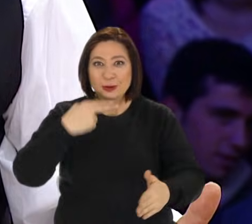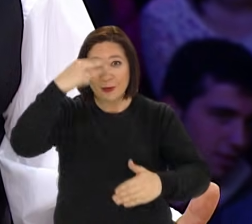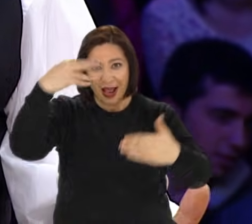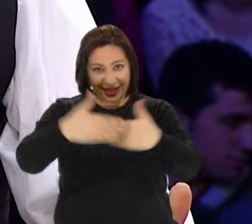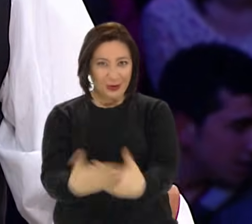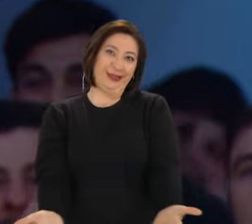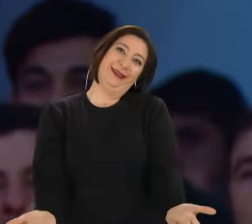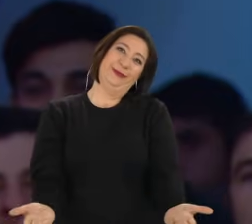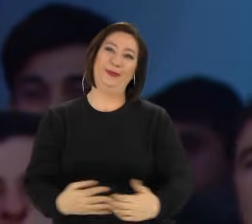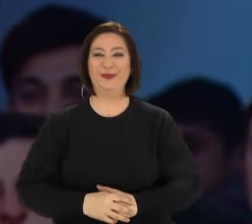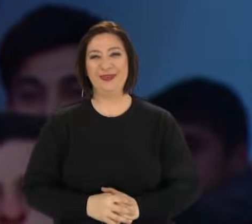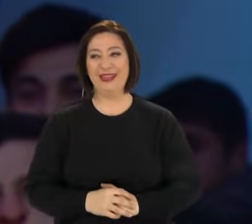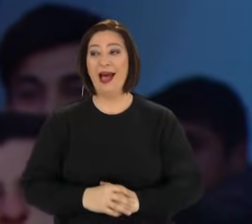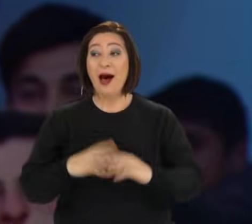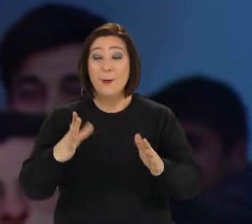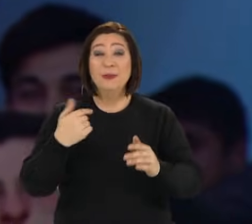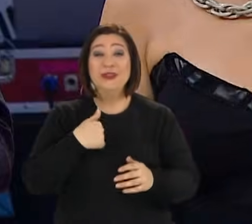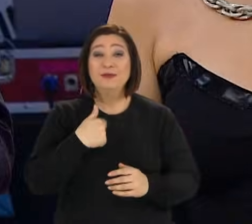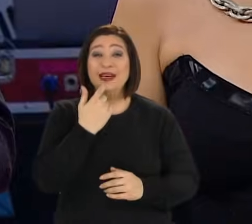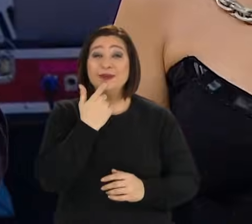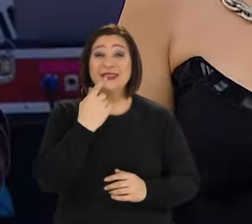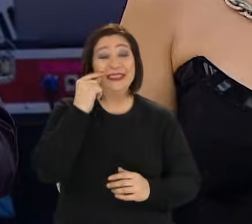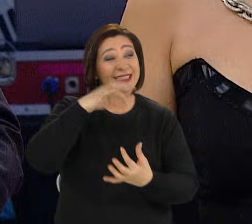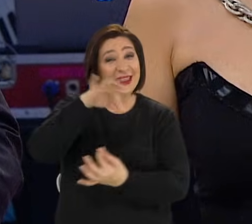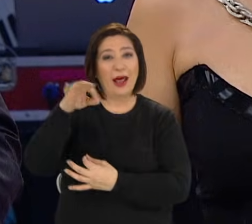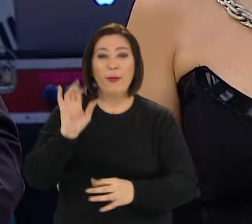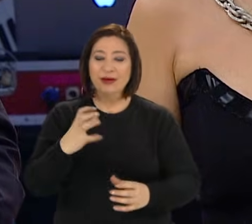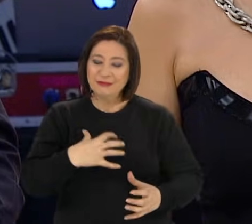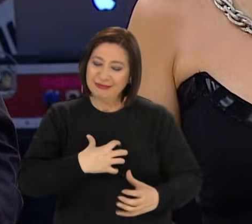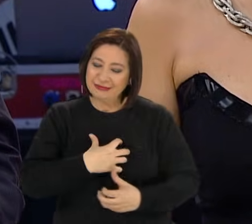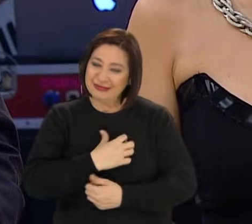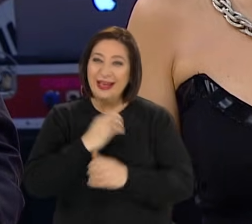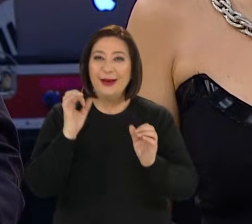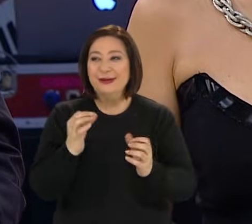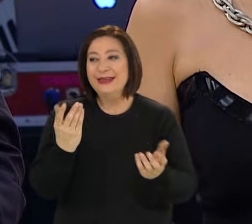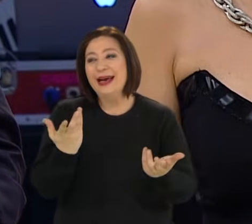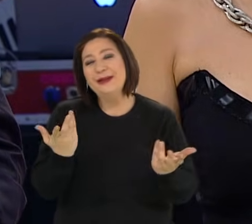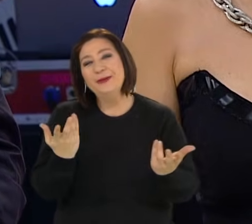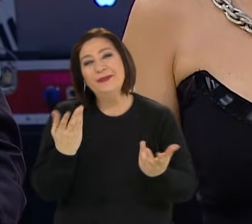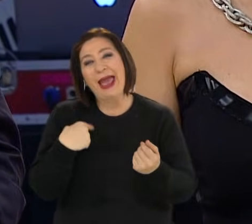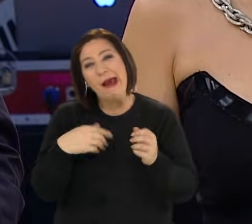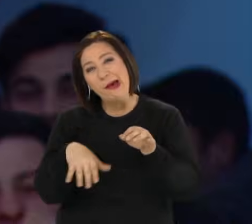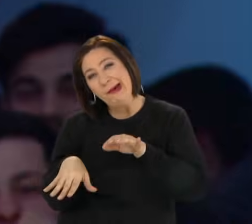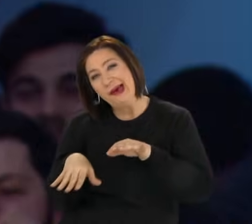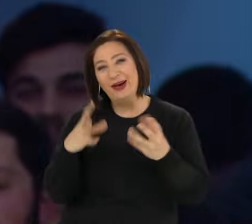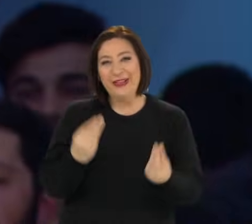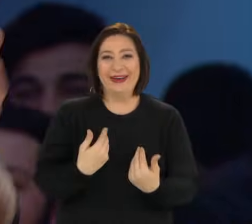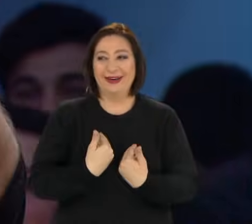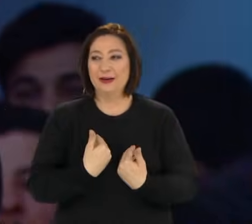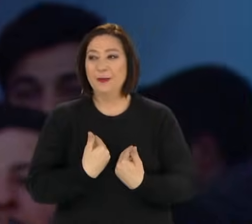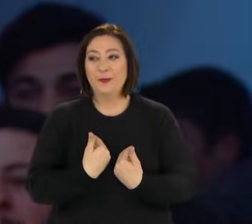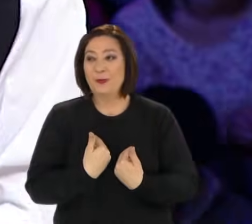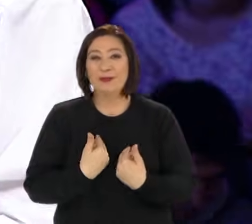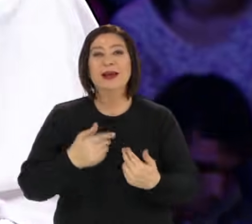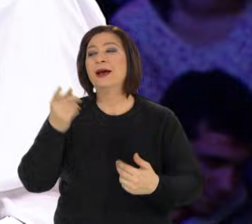gecesi. Ama şimdi bizim yaşımızdaki insanlar böyle tribe bağlıyorlar değil mi abi? Bir şey olduk yani. Bir yamulduk. Yok ben ya